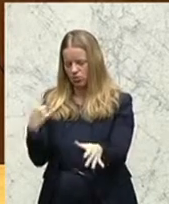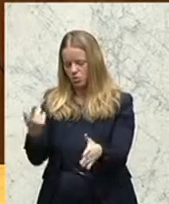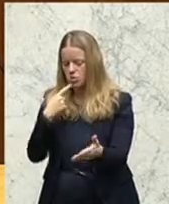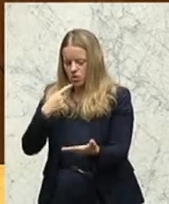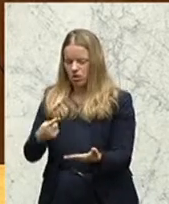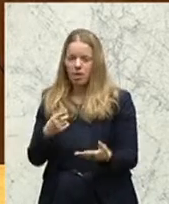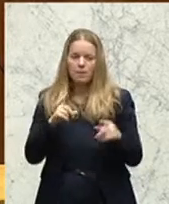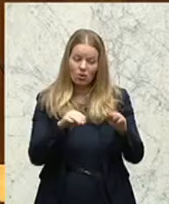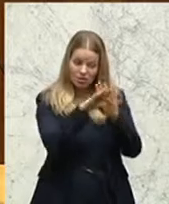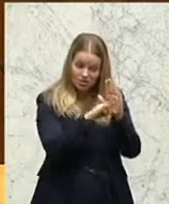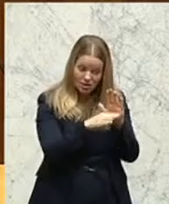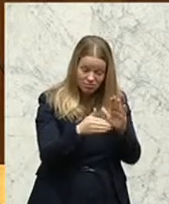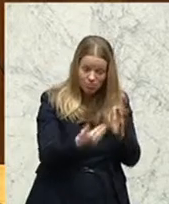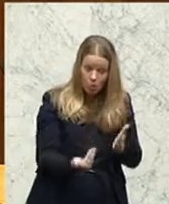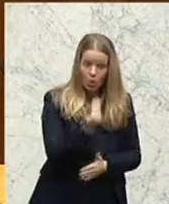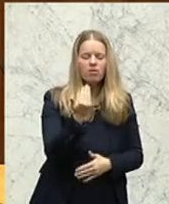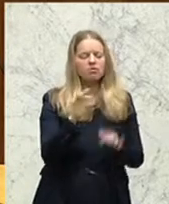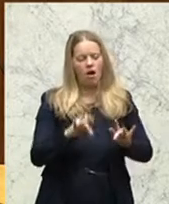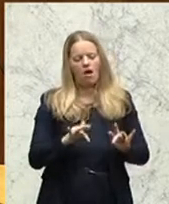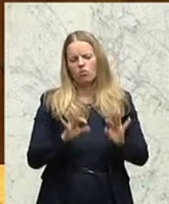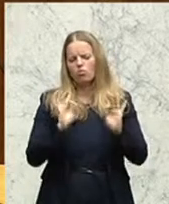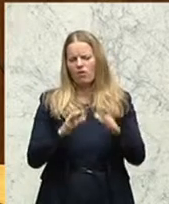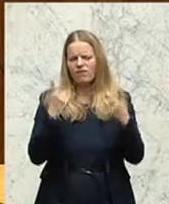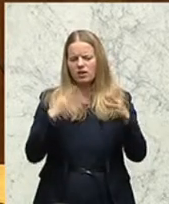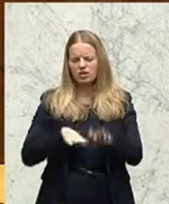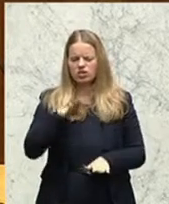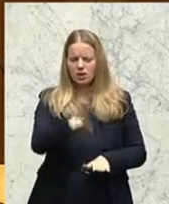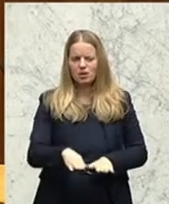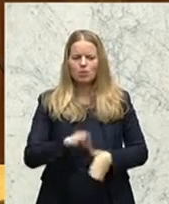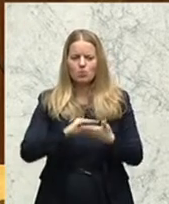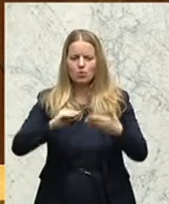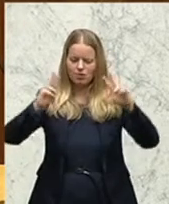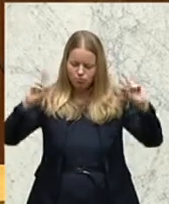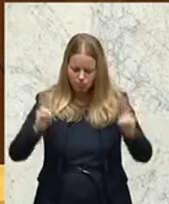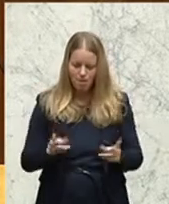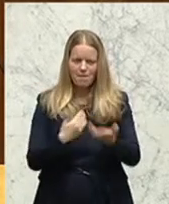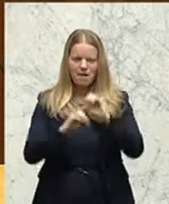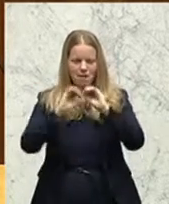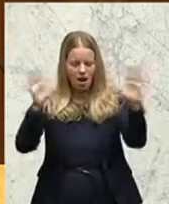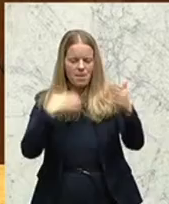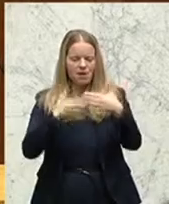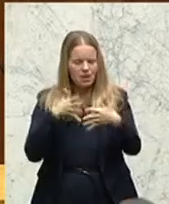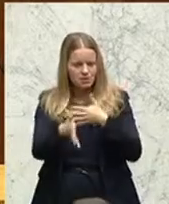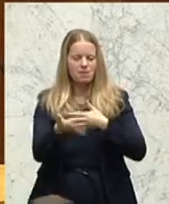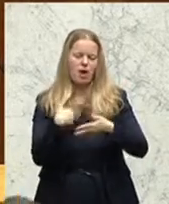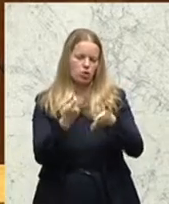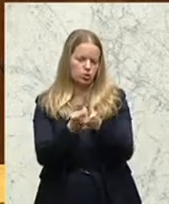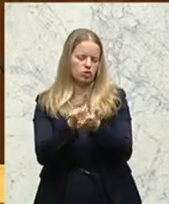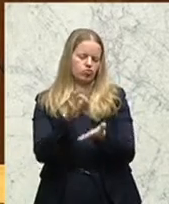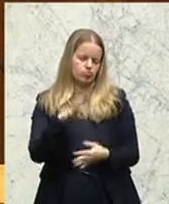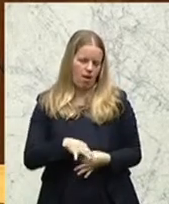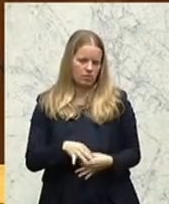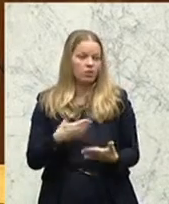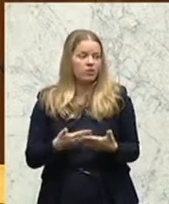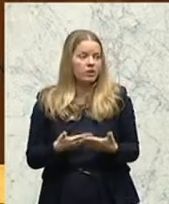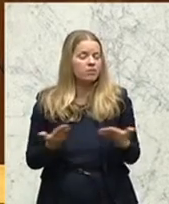Gesetz setzen wir einen wichtigen Schritt in Richtung Bürokratieabbau, in Richtung Klarheit, Transparenz und Kosteneffizienz.